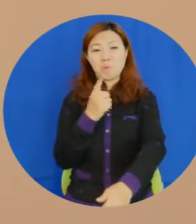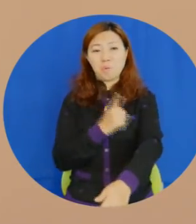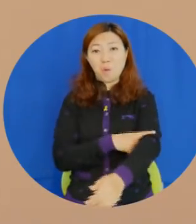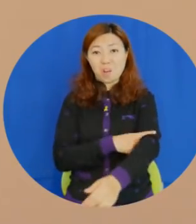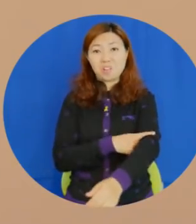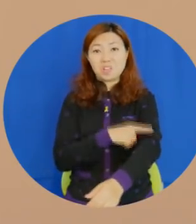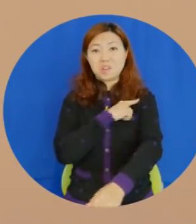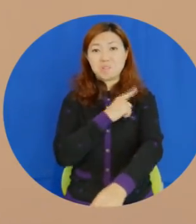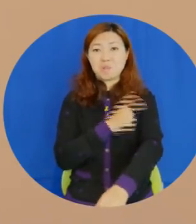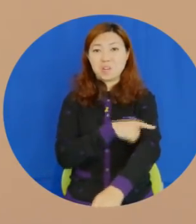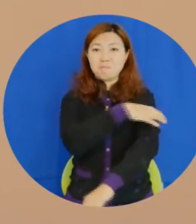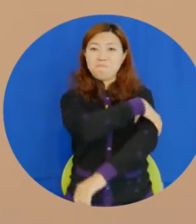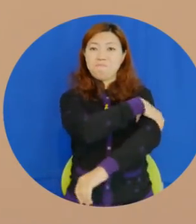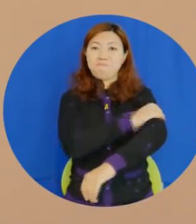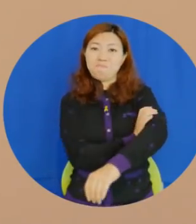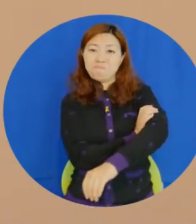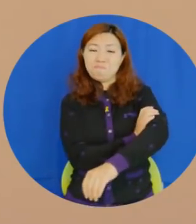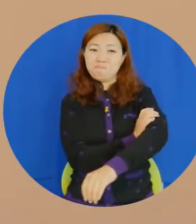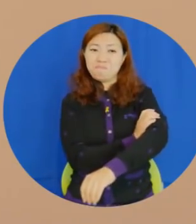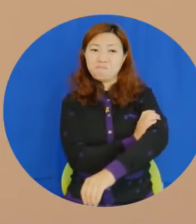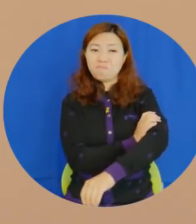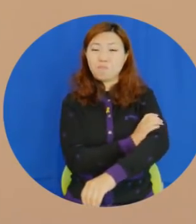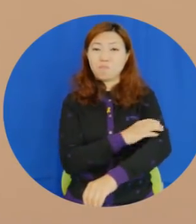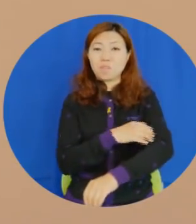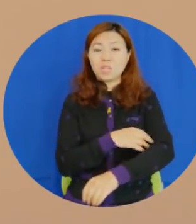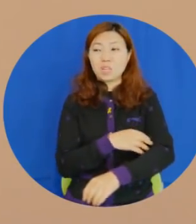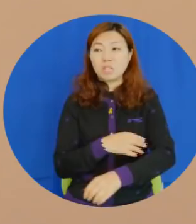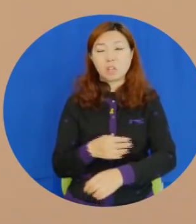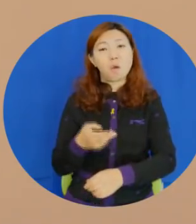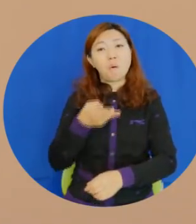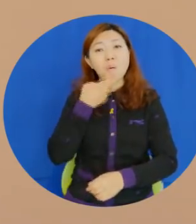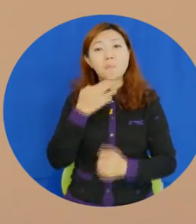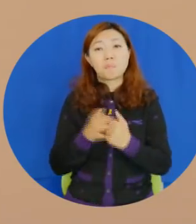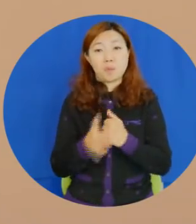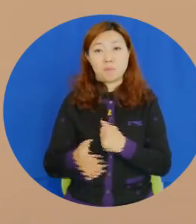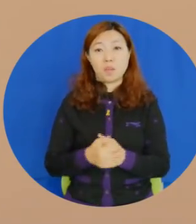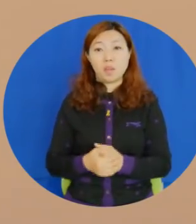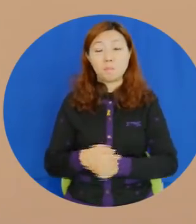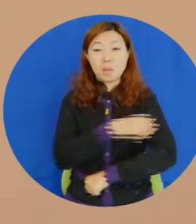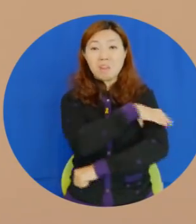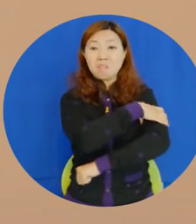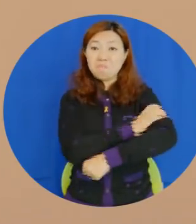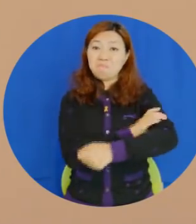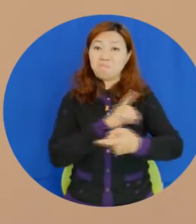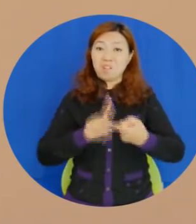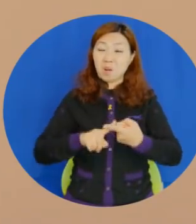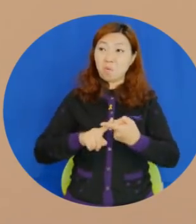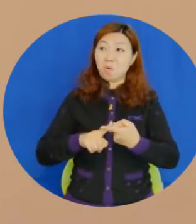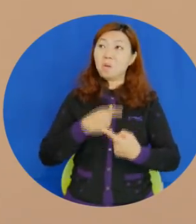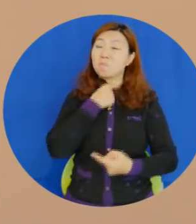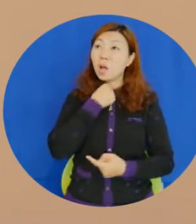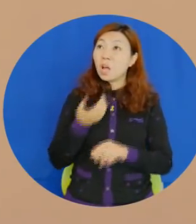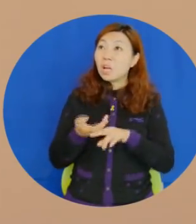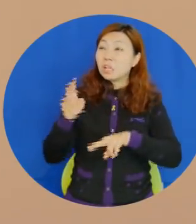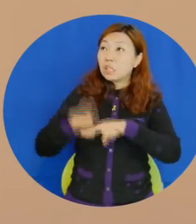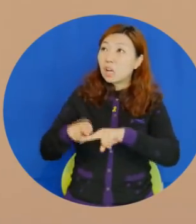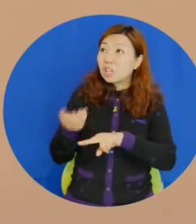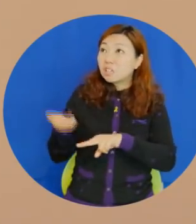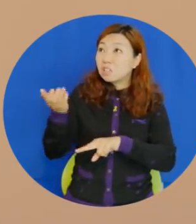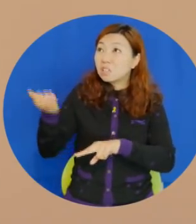그 권위 질서에 덜 편제됐기 때문에 이게 가능한 거예요. 거기 편제됐으면 그 질서